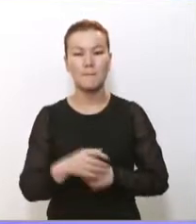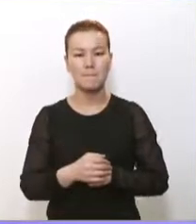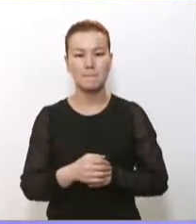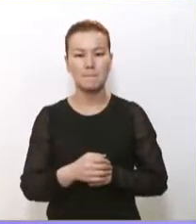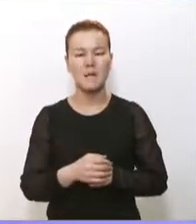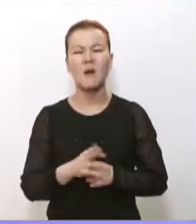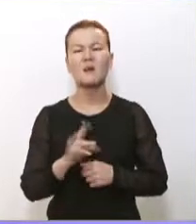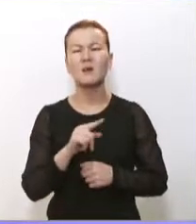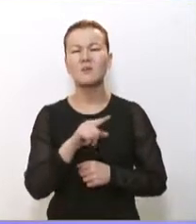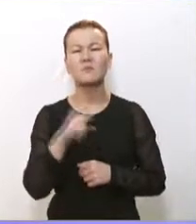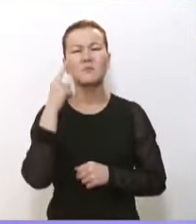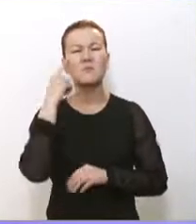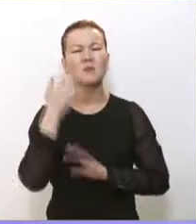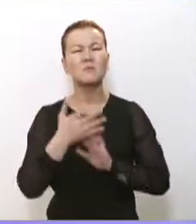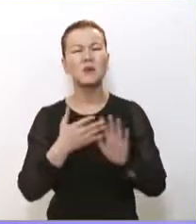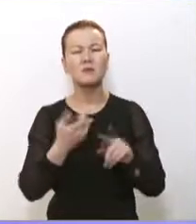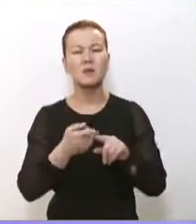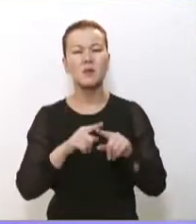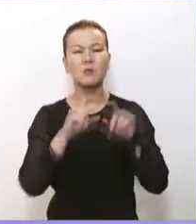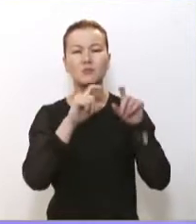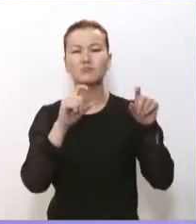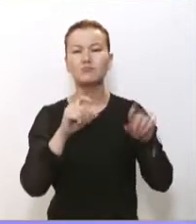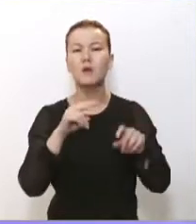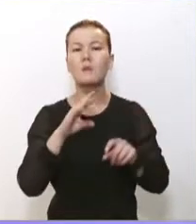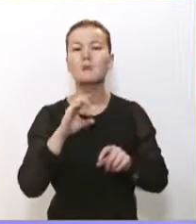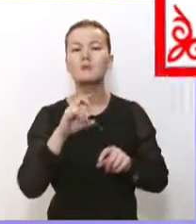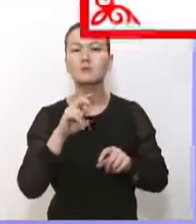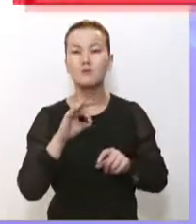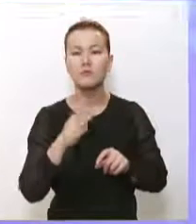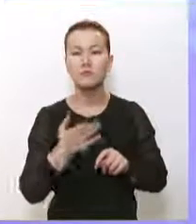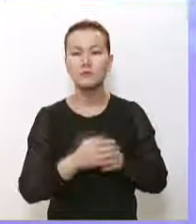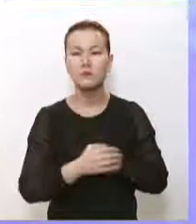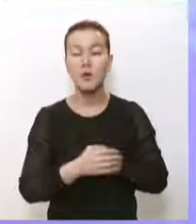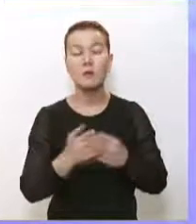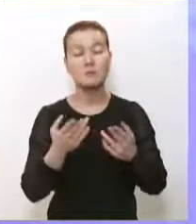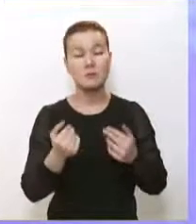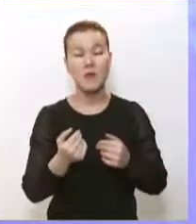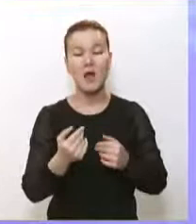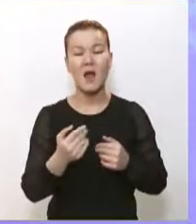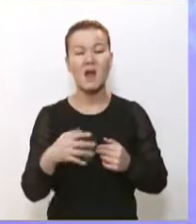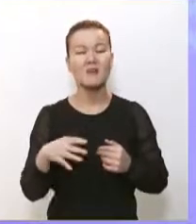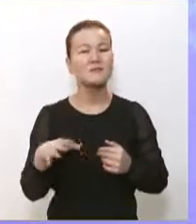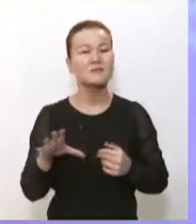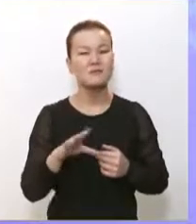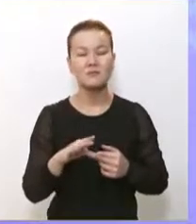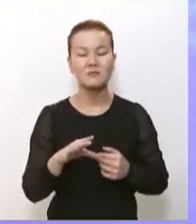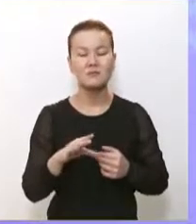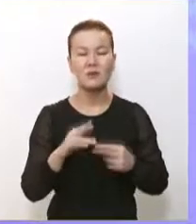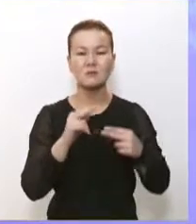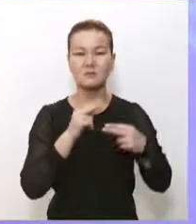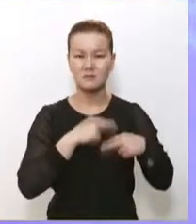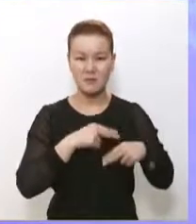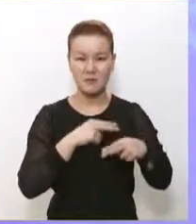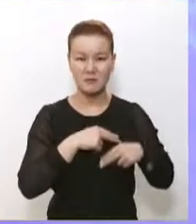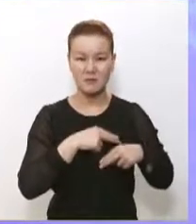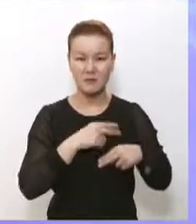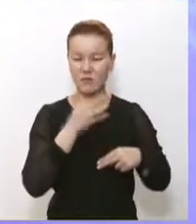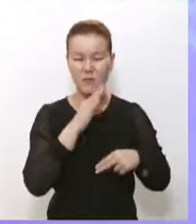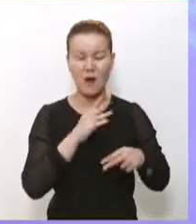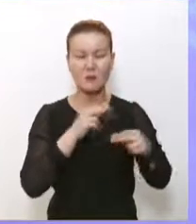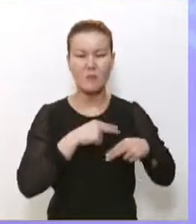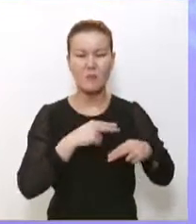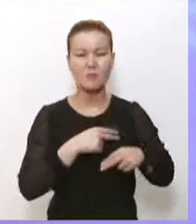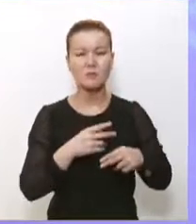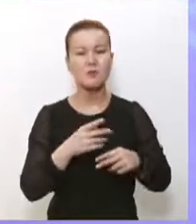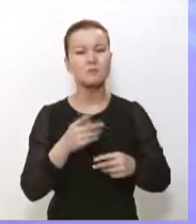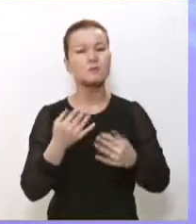А как вы понимаете эту пословицу? Да, всякое дело требует усилий. Без